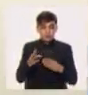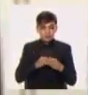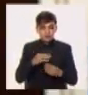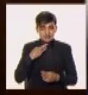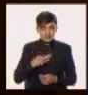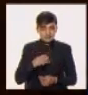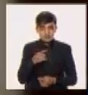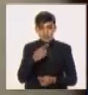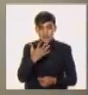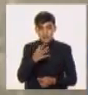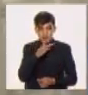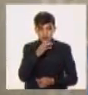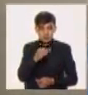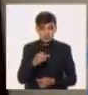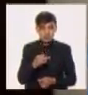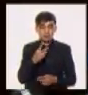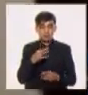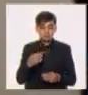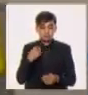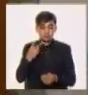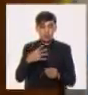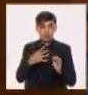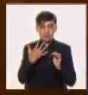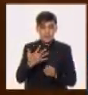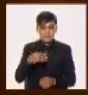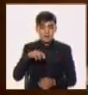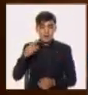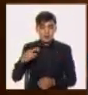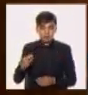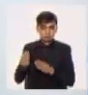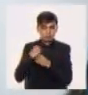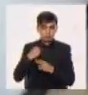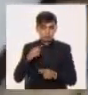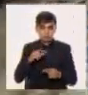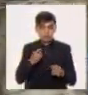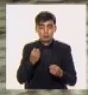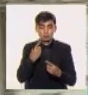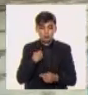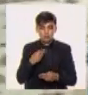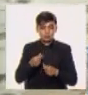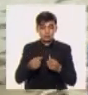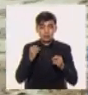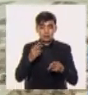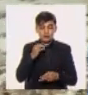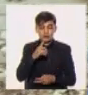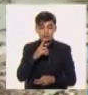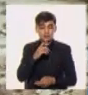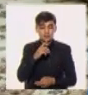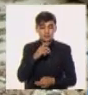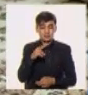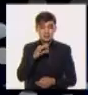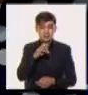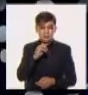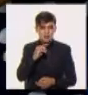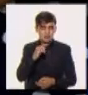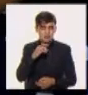сыном, ему 5 лет. И на меня повесили 45 миллиардов. Откуда я буду платить? Зибихон Кадирова оказалась должником